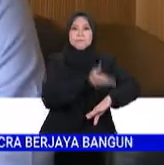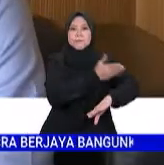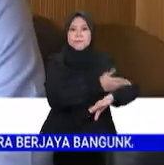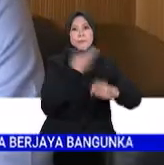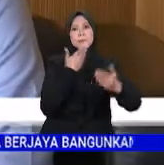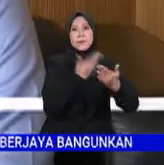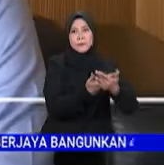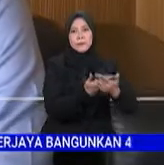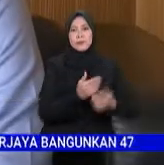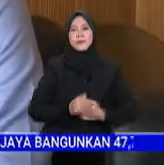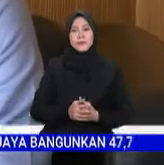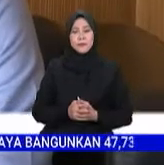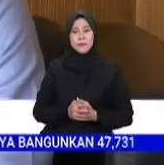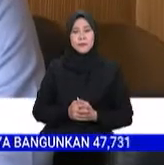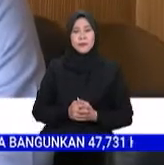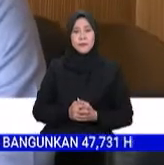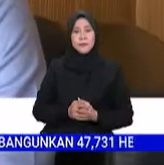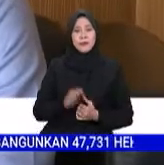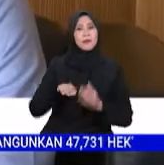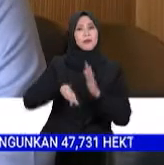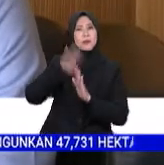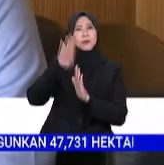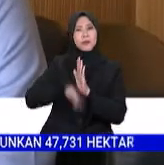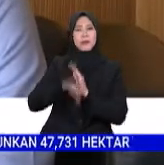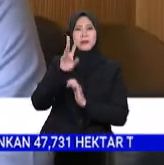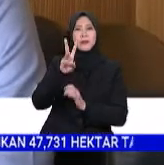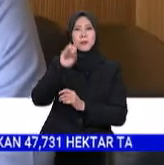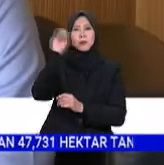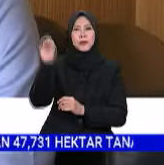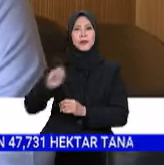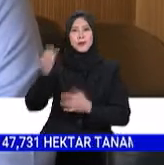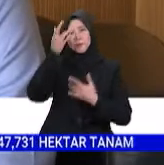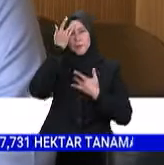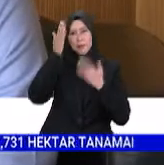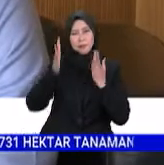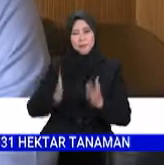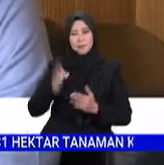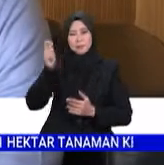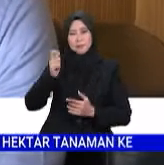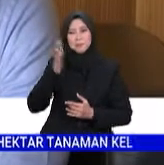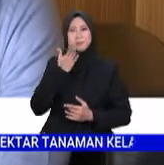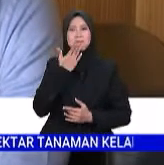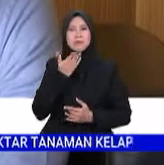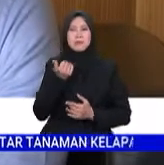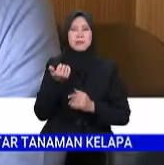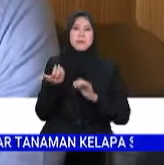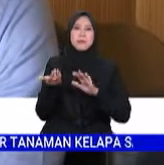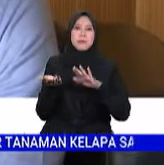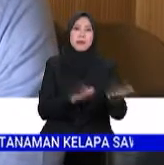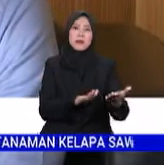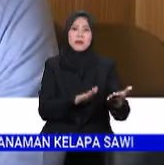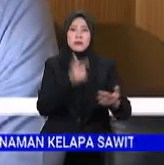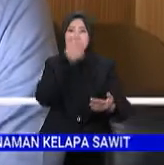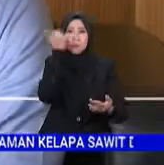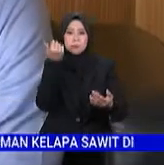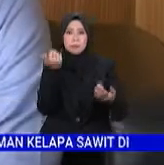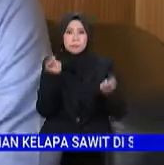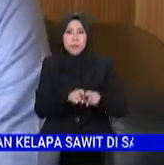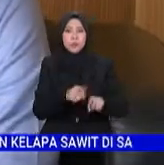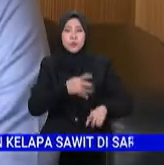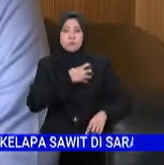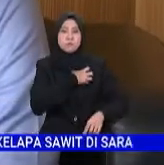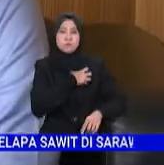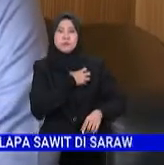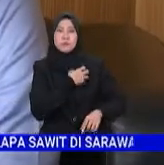menunjukkan bahawa lebih kurang 60% pesakit diabetes meninggal dunia akibat serangan jantung dan strok.